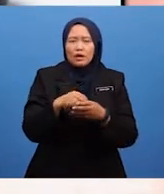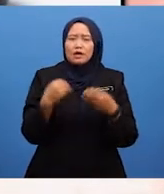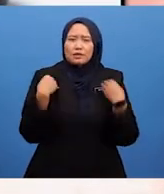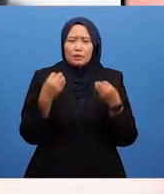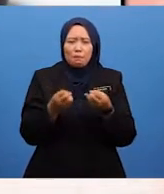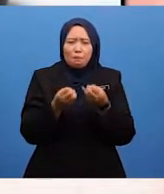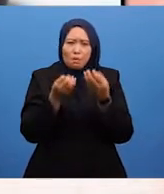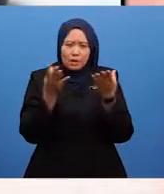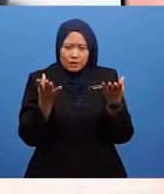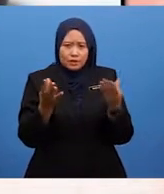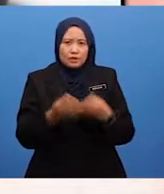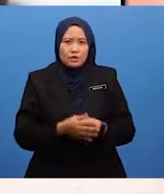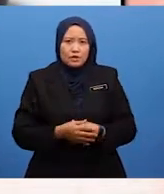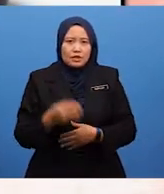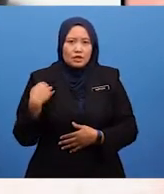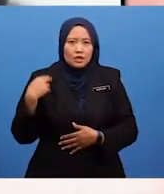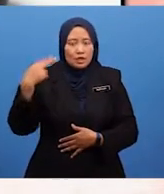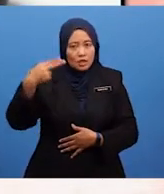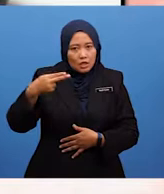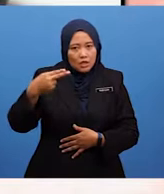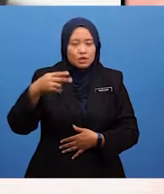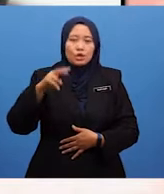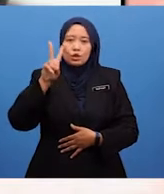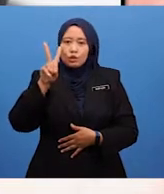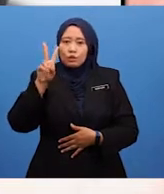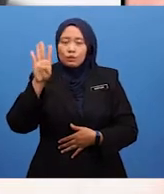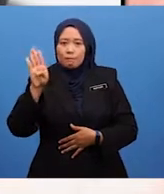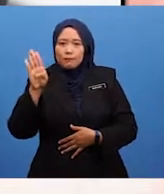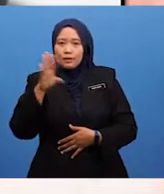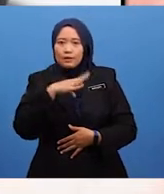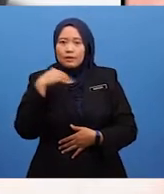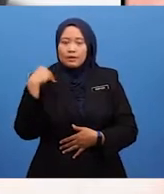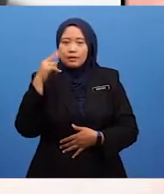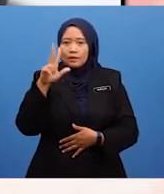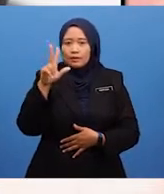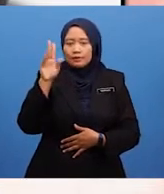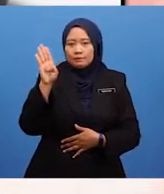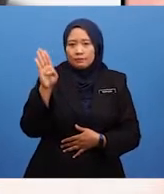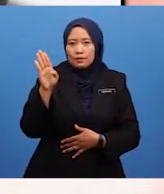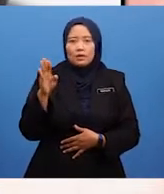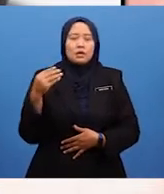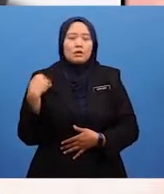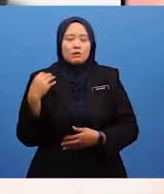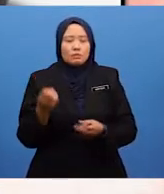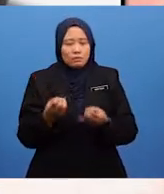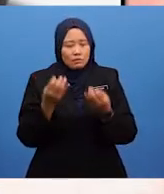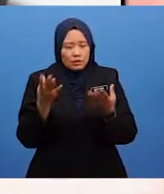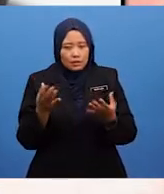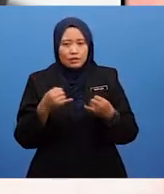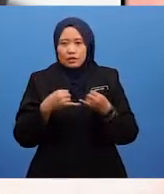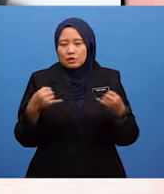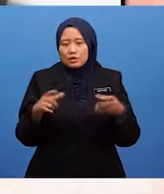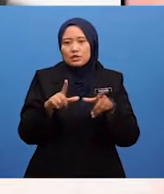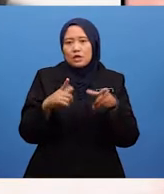great seperti pensil hits 2 by GBI ngefans dengan pelbagai ketebalan seperti